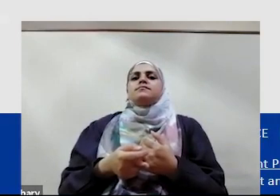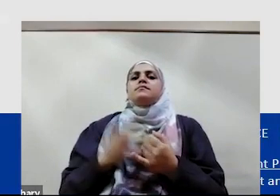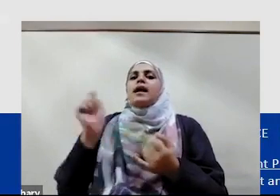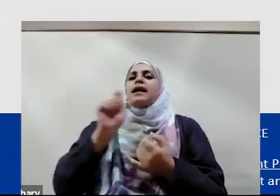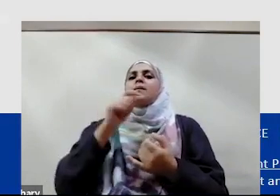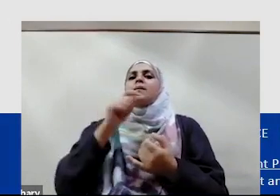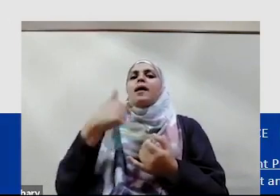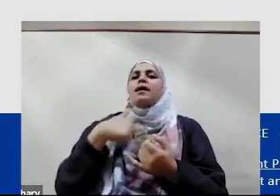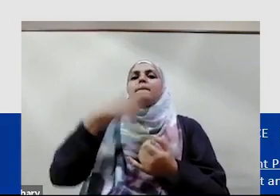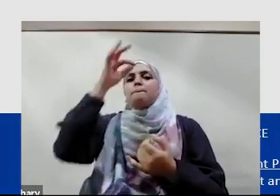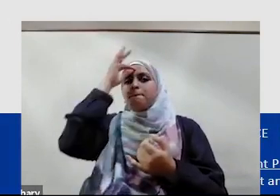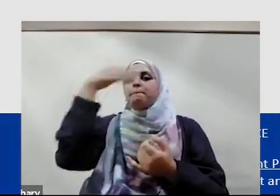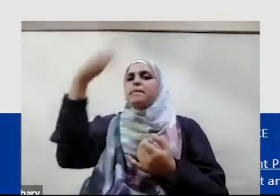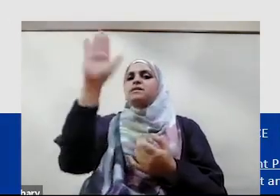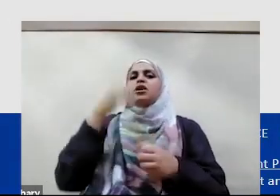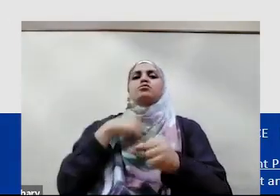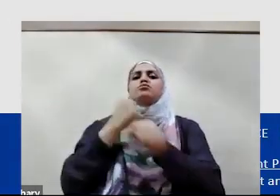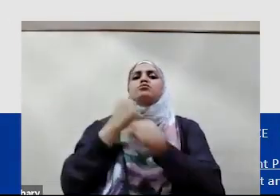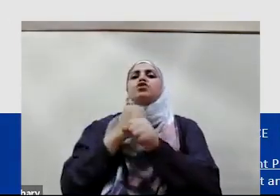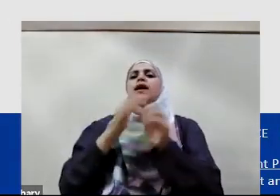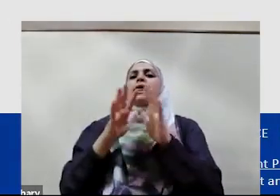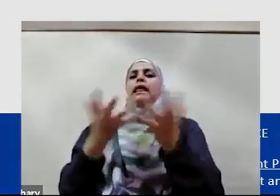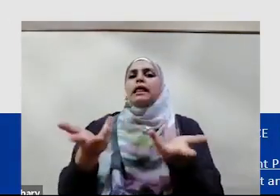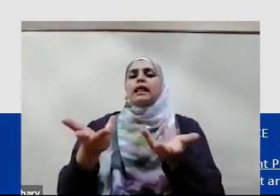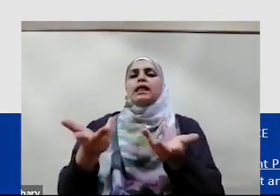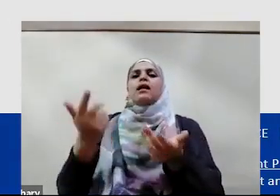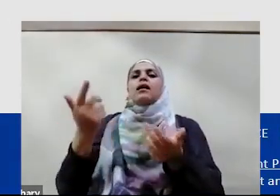اكتب انا مثلا شغلي ايه،